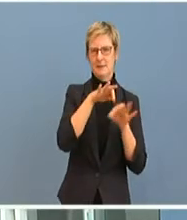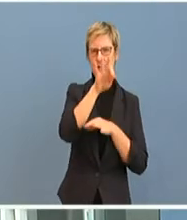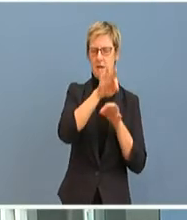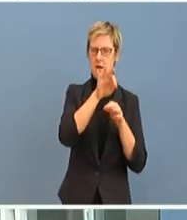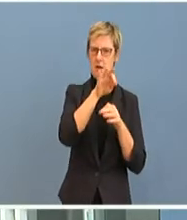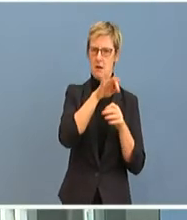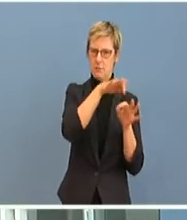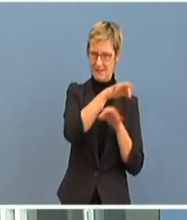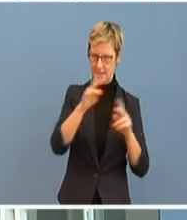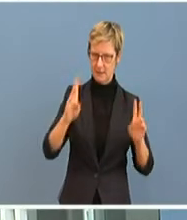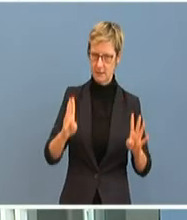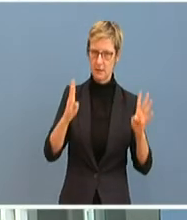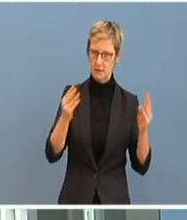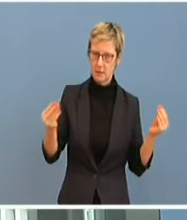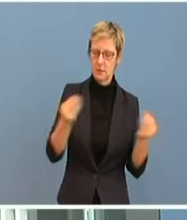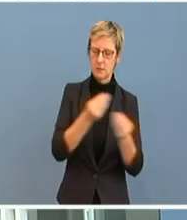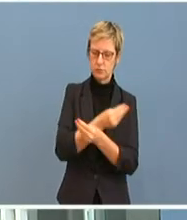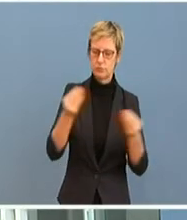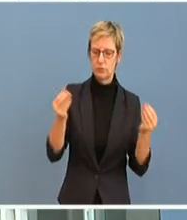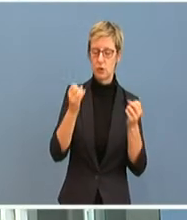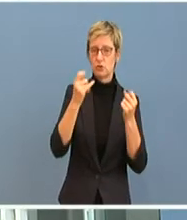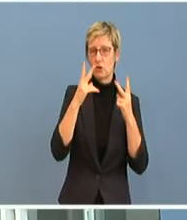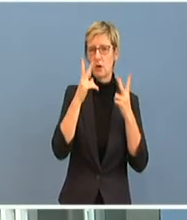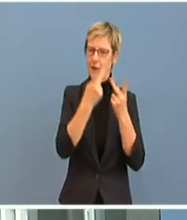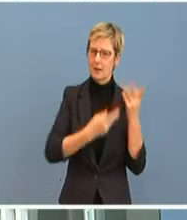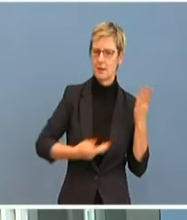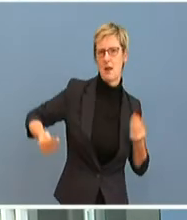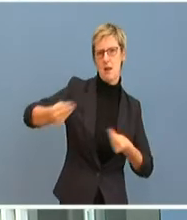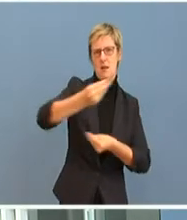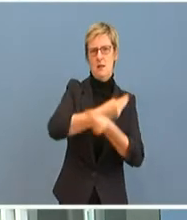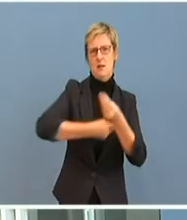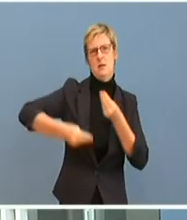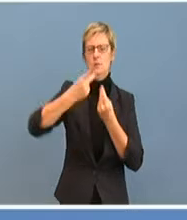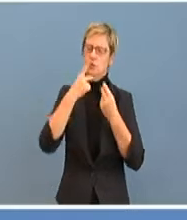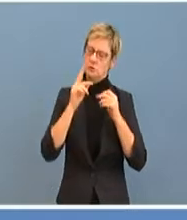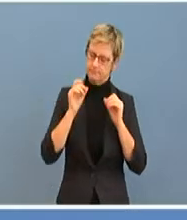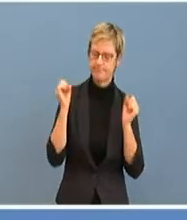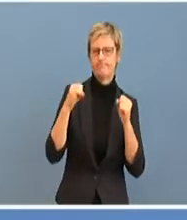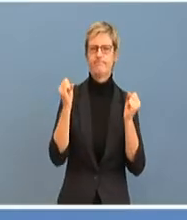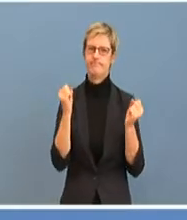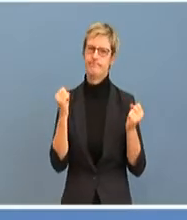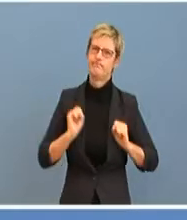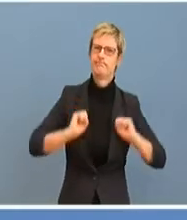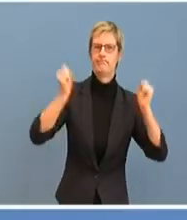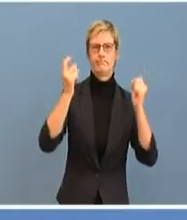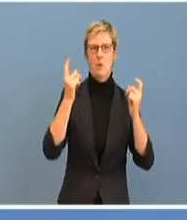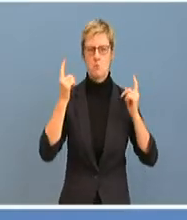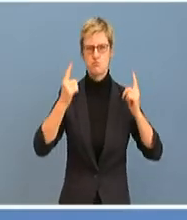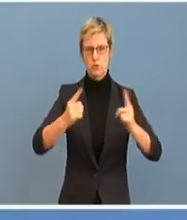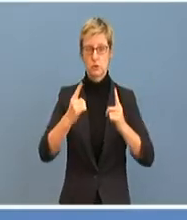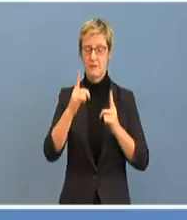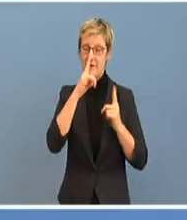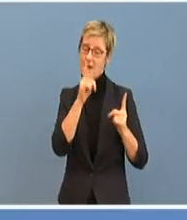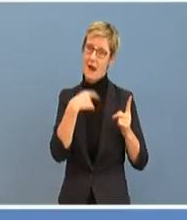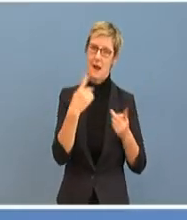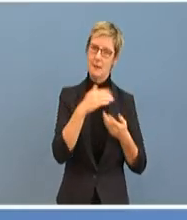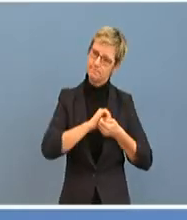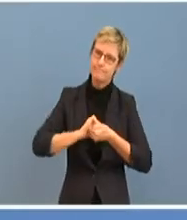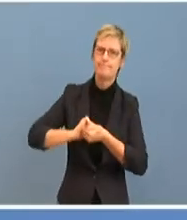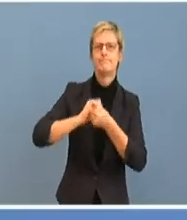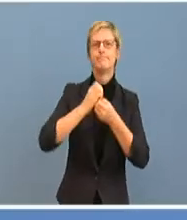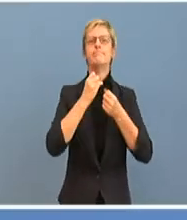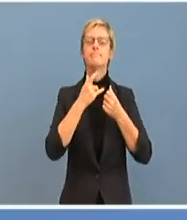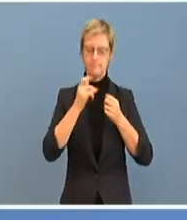der Ernsthaftigkeit der Lage haben und auch gemeinsam entschlossen sind zu handeln, werden wir gegensteuern können. Und die gute Nachricht ist,